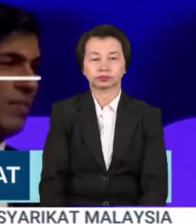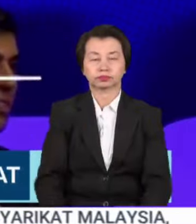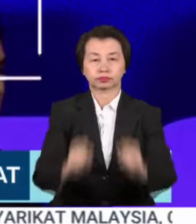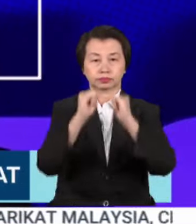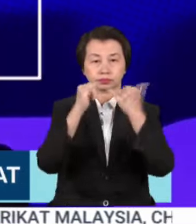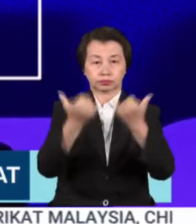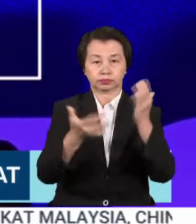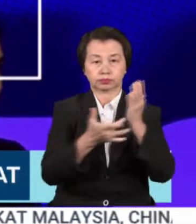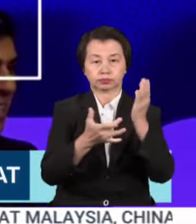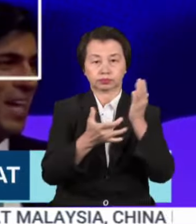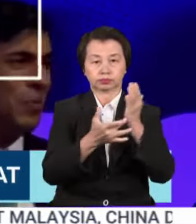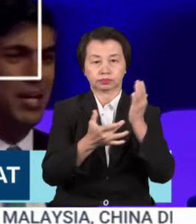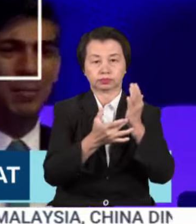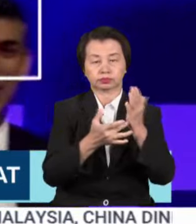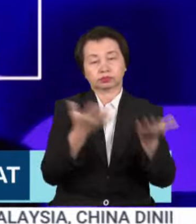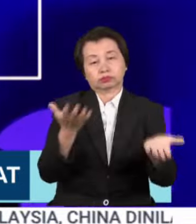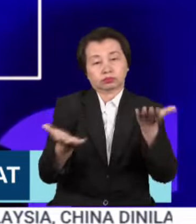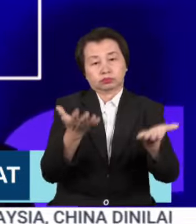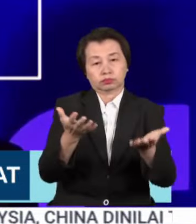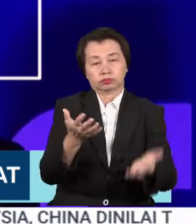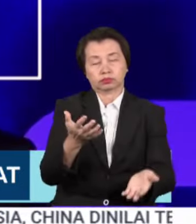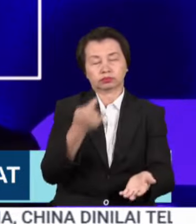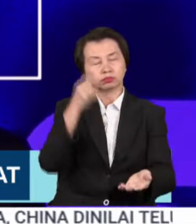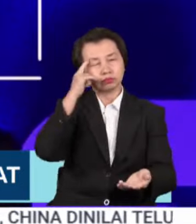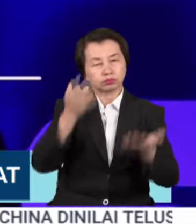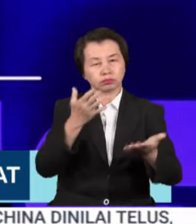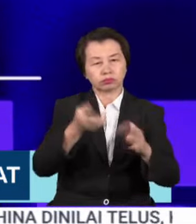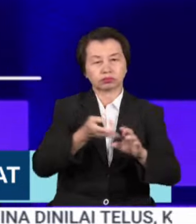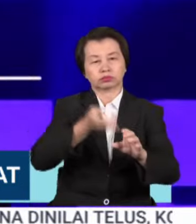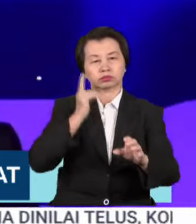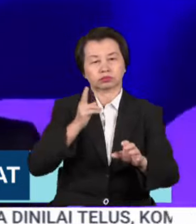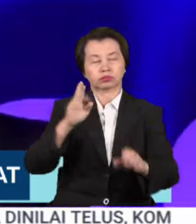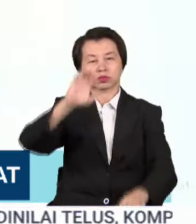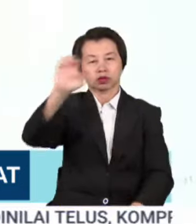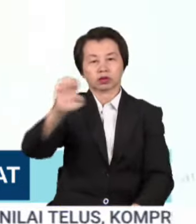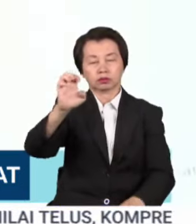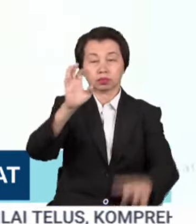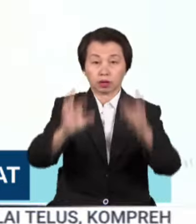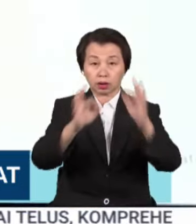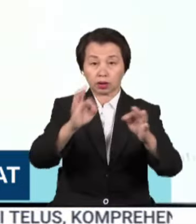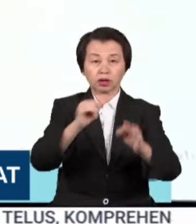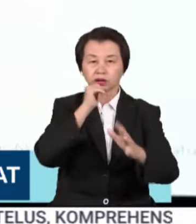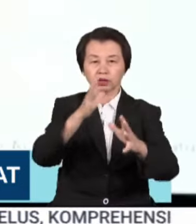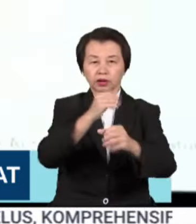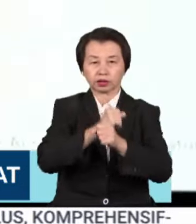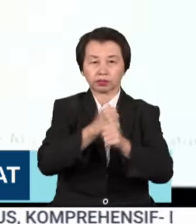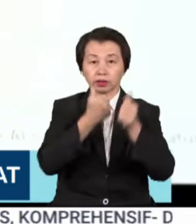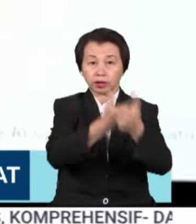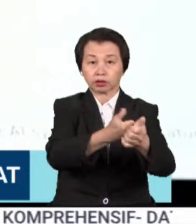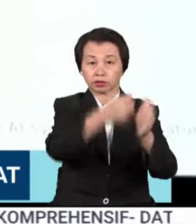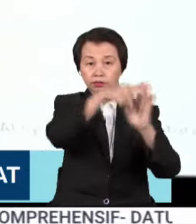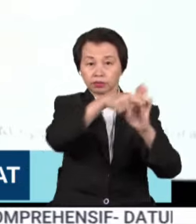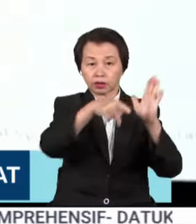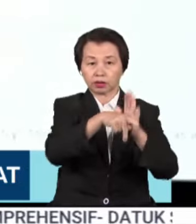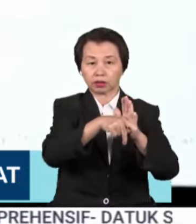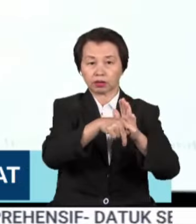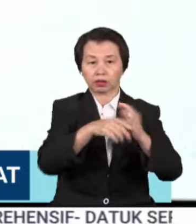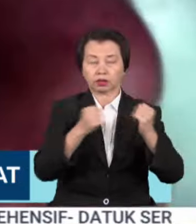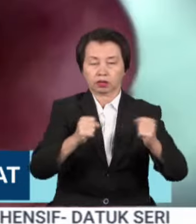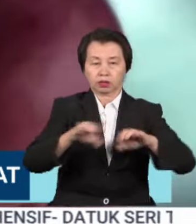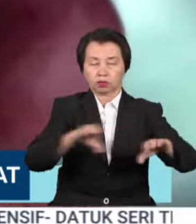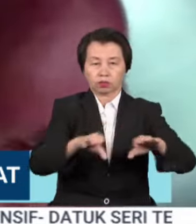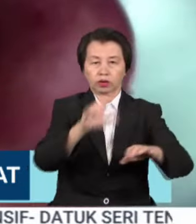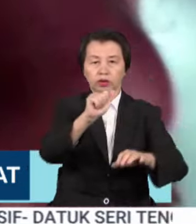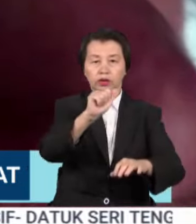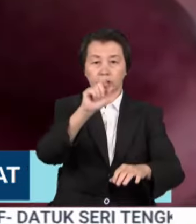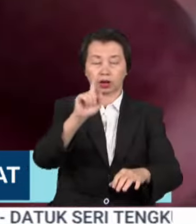Syarikat teknologi OpenAI mungkin mempertimbangkan untuk meninggalkan Eropah sekiranya tidak dapat mematuhi peraturan kecerdasan buatan